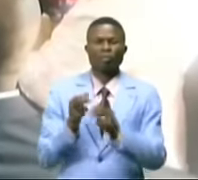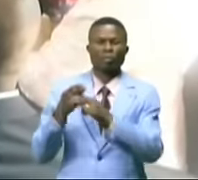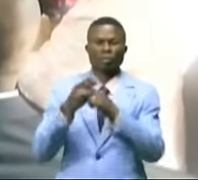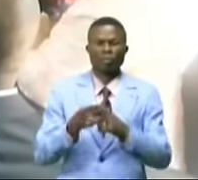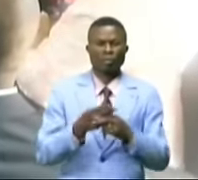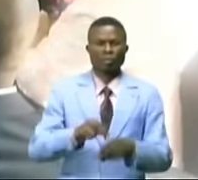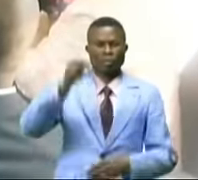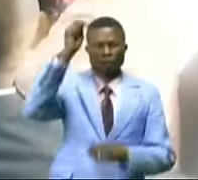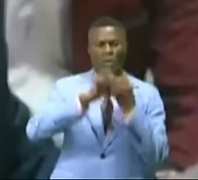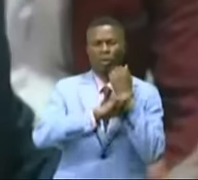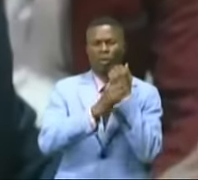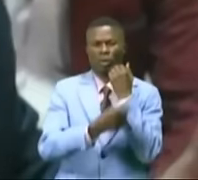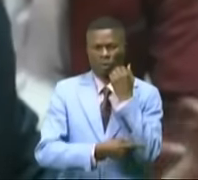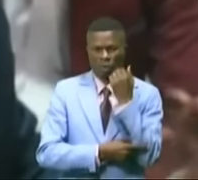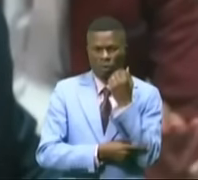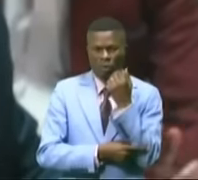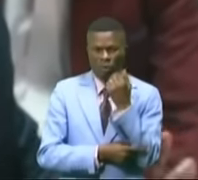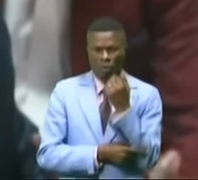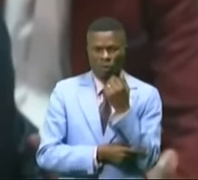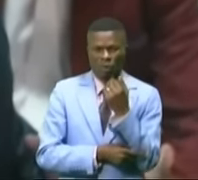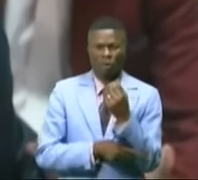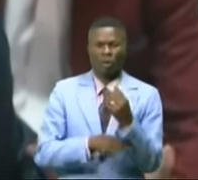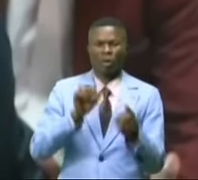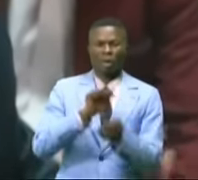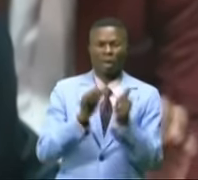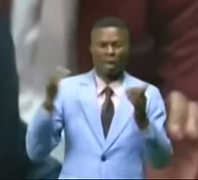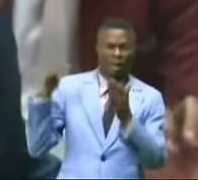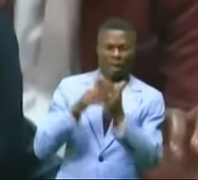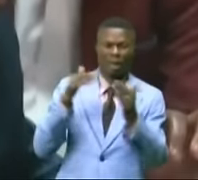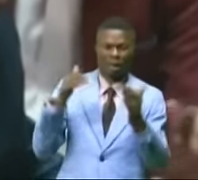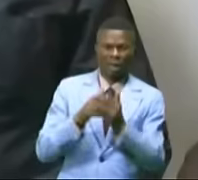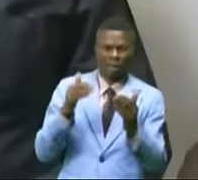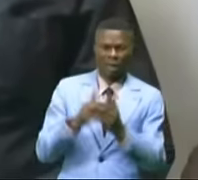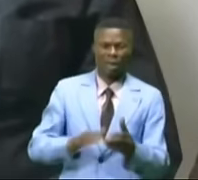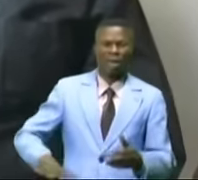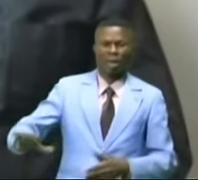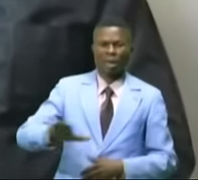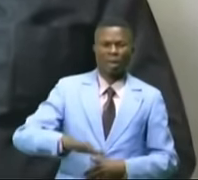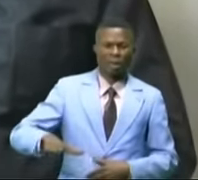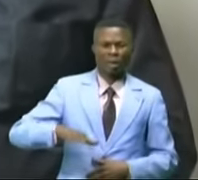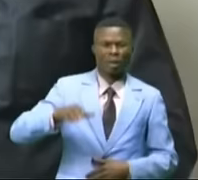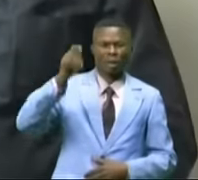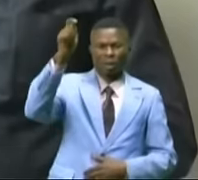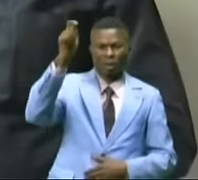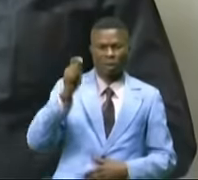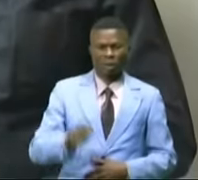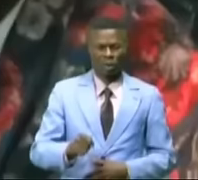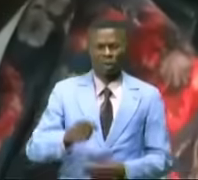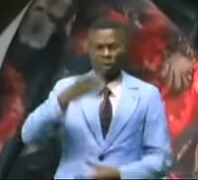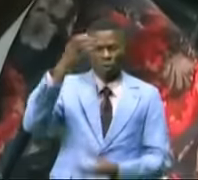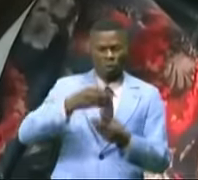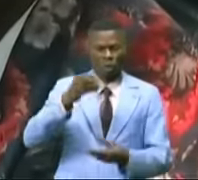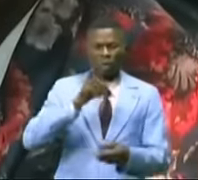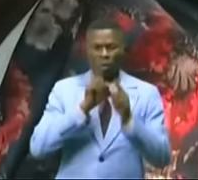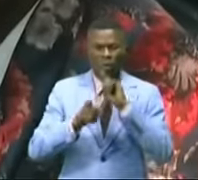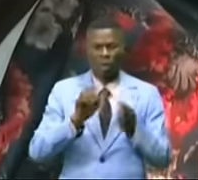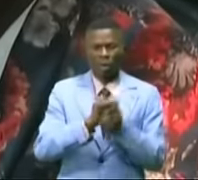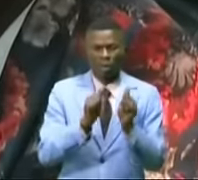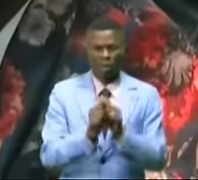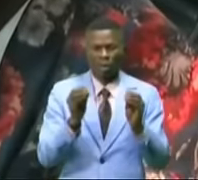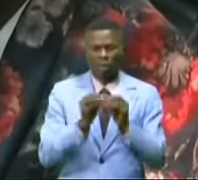le Nord Kivu, marquée par la recrudescence des attaques de l'armée rwandaise, a occupé l'essentiel des échanges de cette